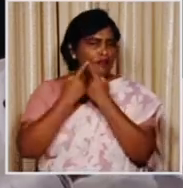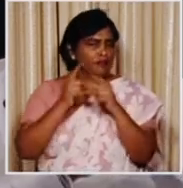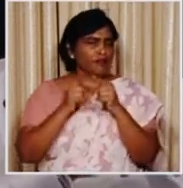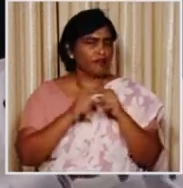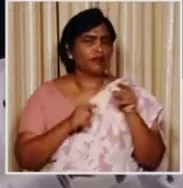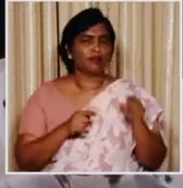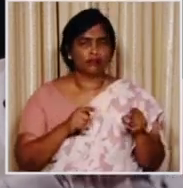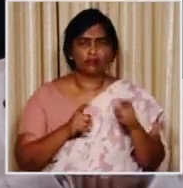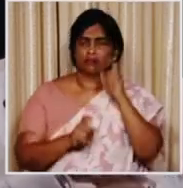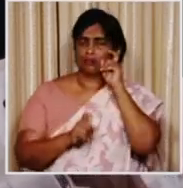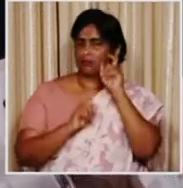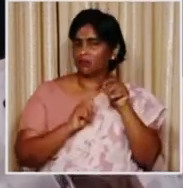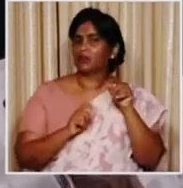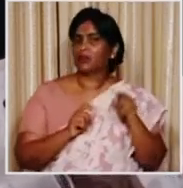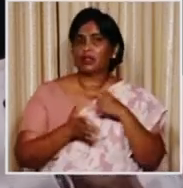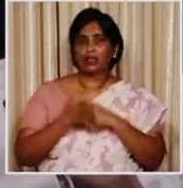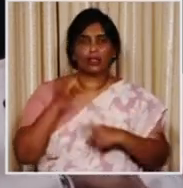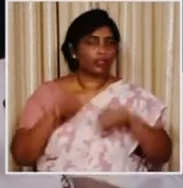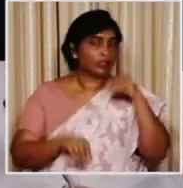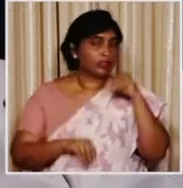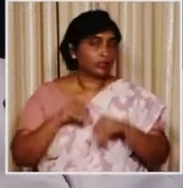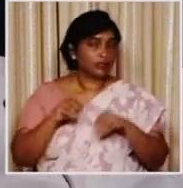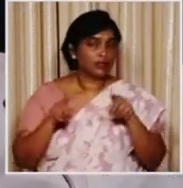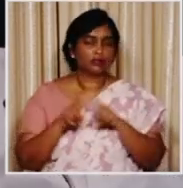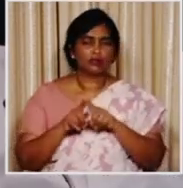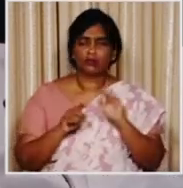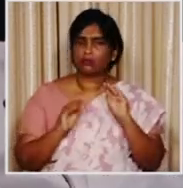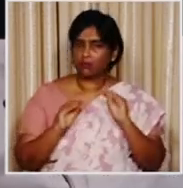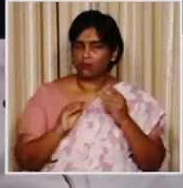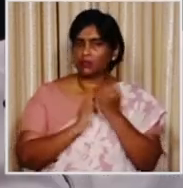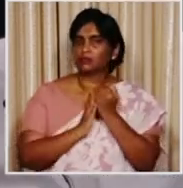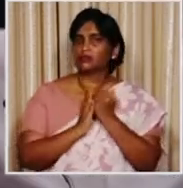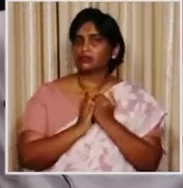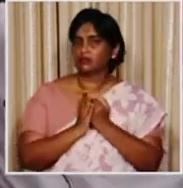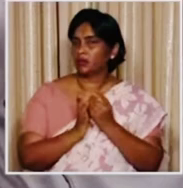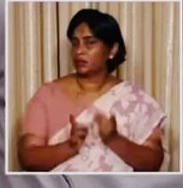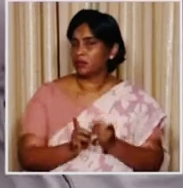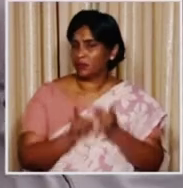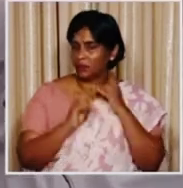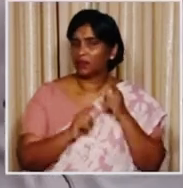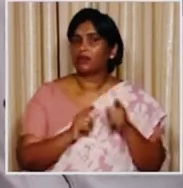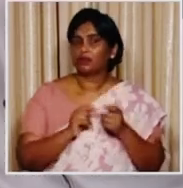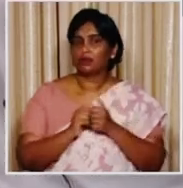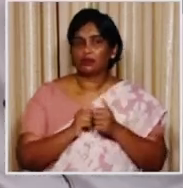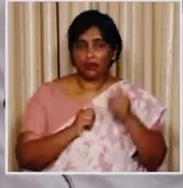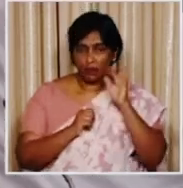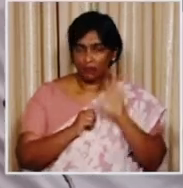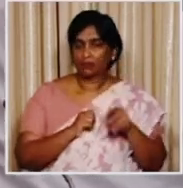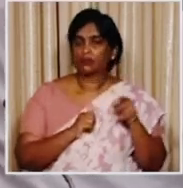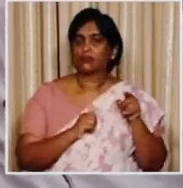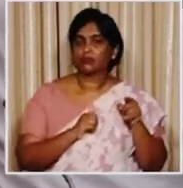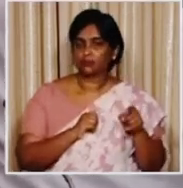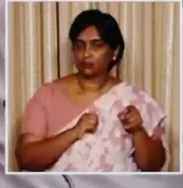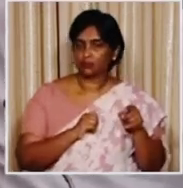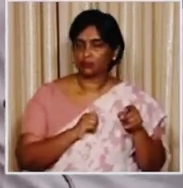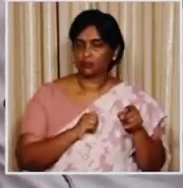සිද්ධීන් දිහා බැලුවම දේශපාලනිකව යම් න්‍යායපත්‍රයකට අනුකූලව මේක සිදු වුණායි කියන